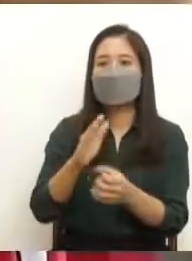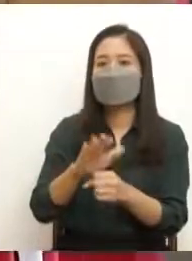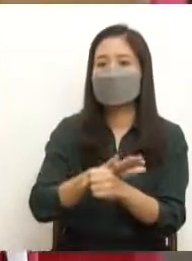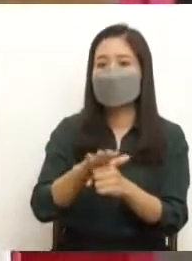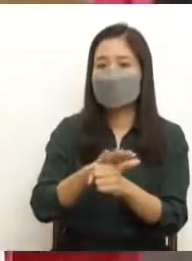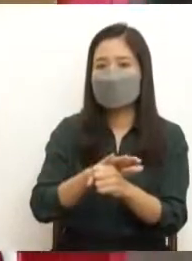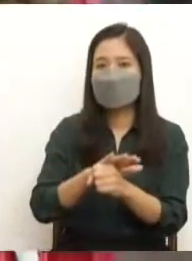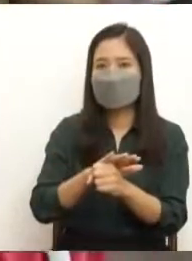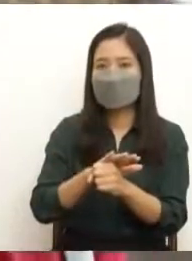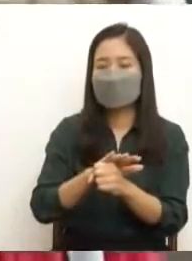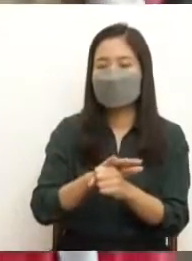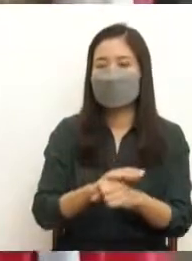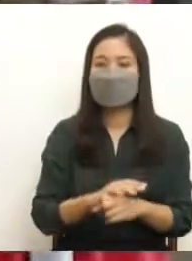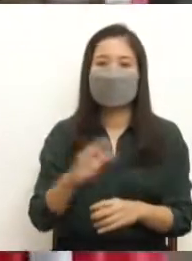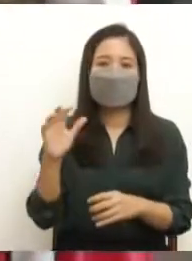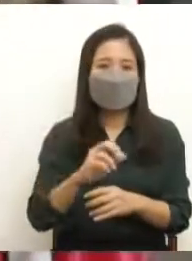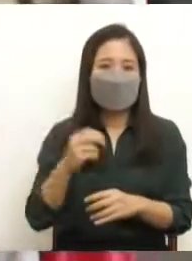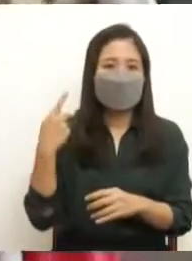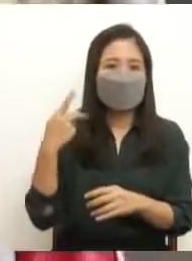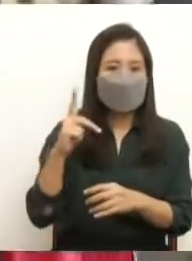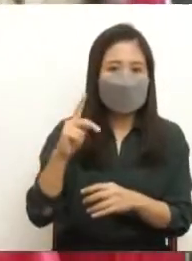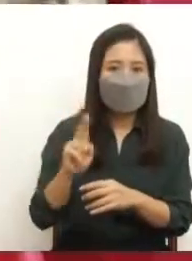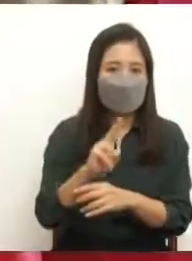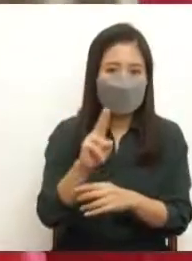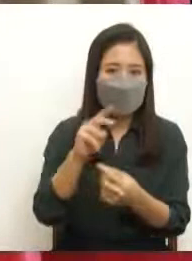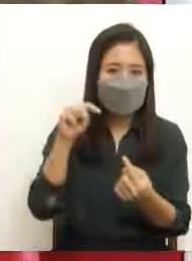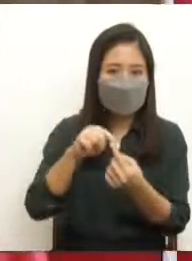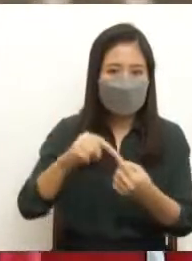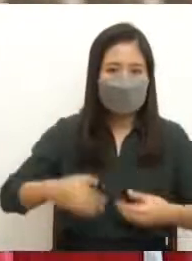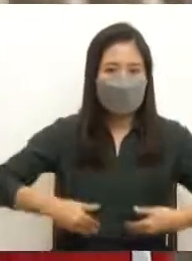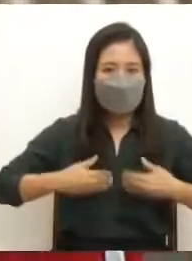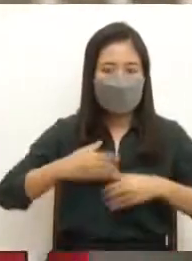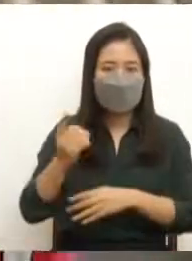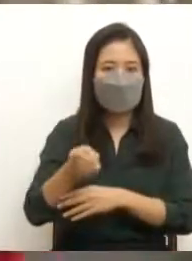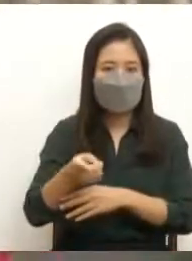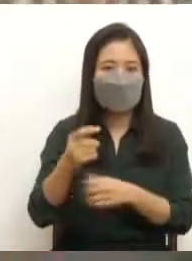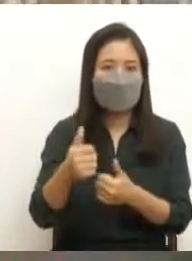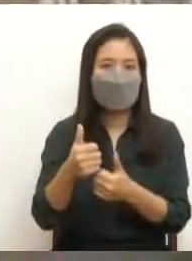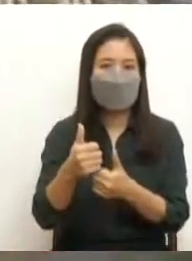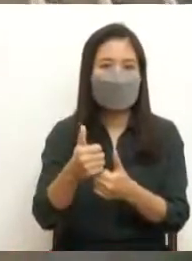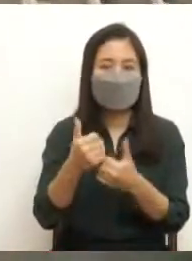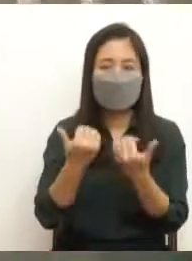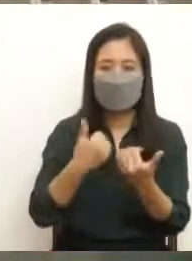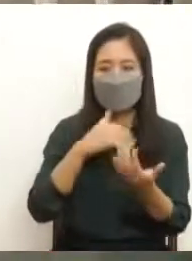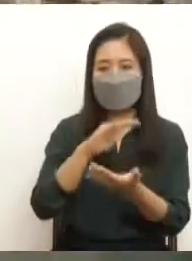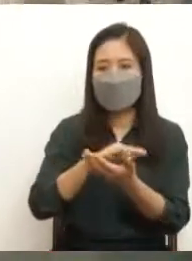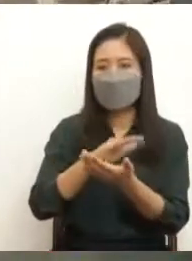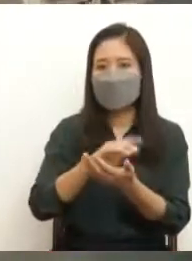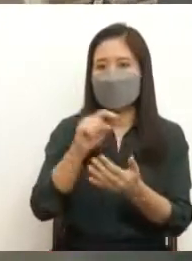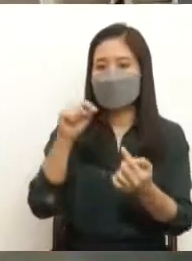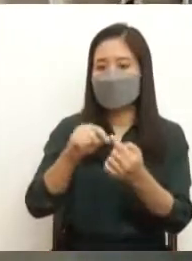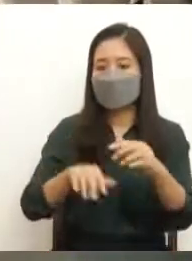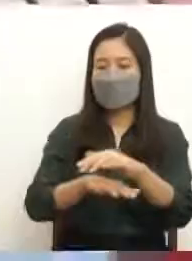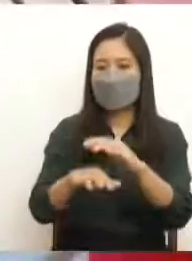ล้วก็นำไปประยุกต์ใช้ในชีวิตประจำวันได้โดยใช้โรงเรียนเป็นฐานเรียนรู้นะครับใน